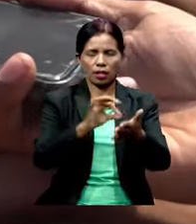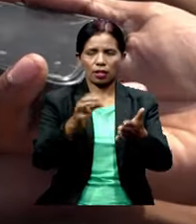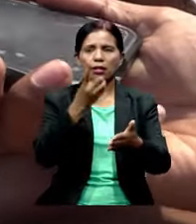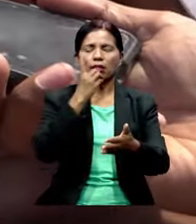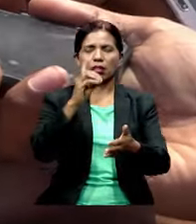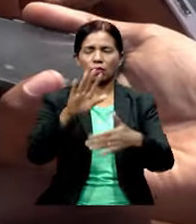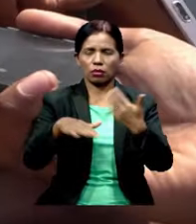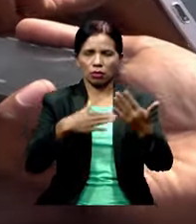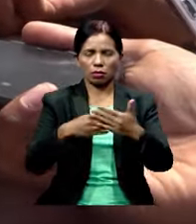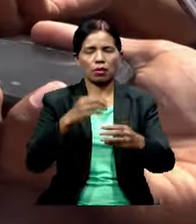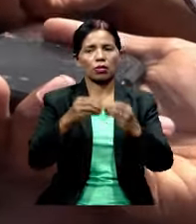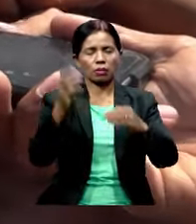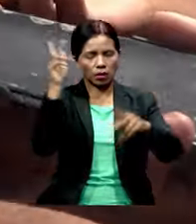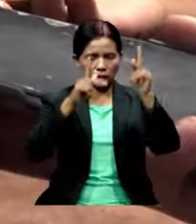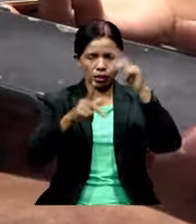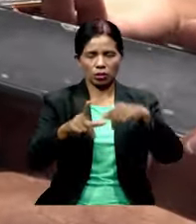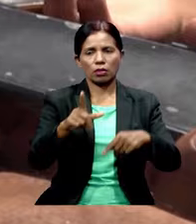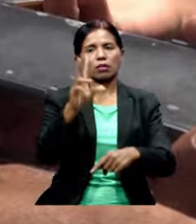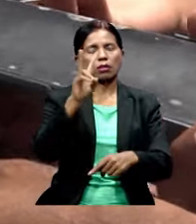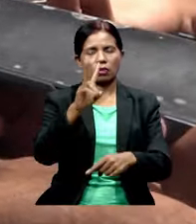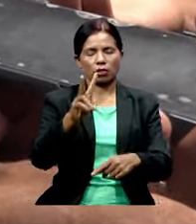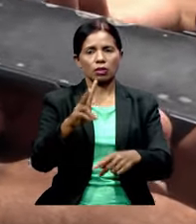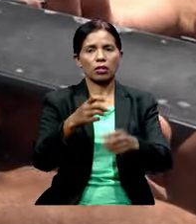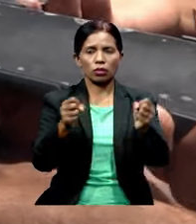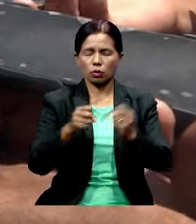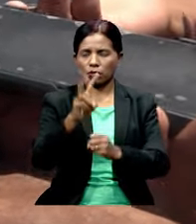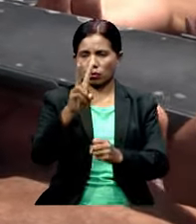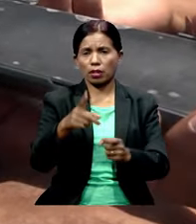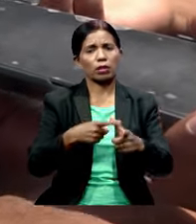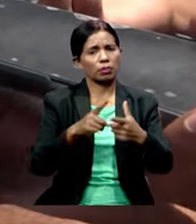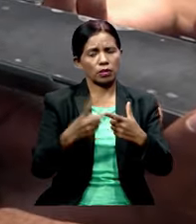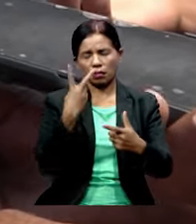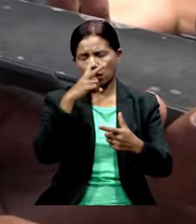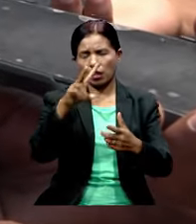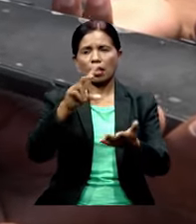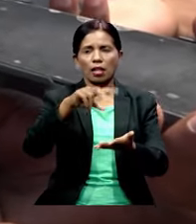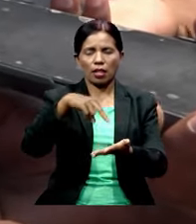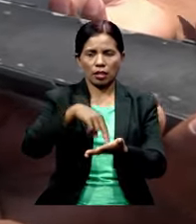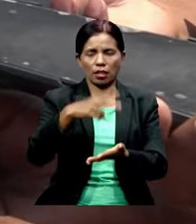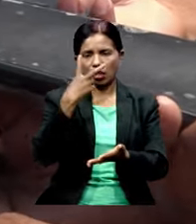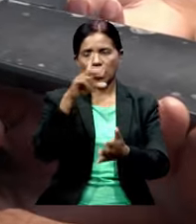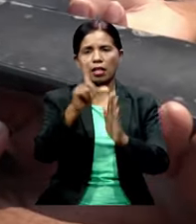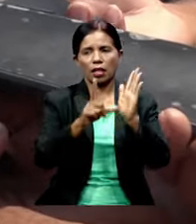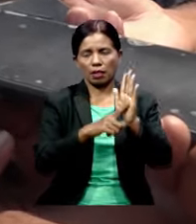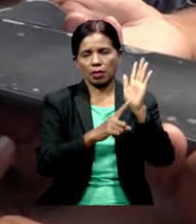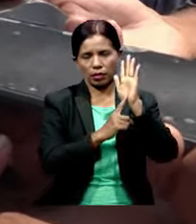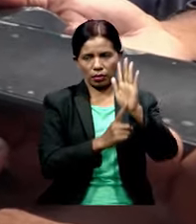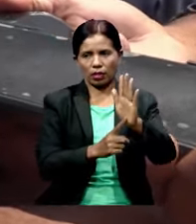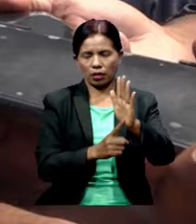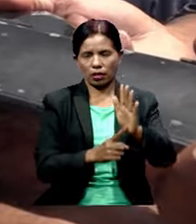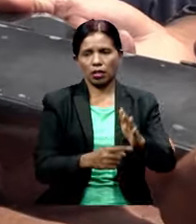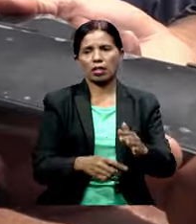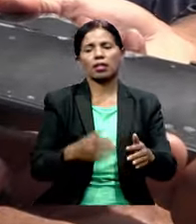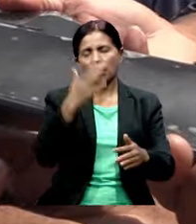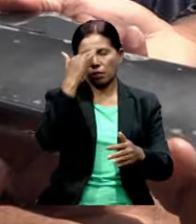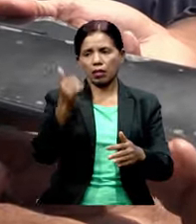bah, kasu lurba karbau nih. Ini nih urusir depois mak kami establish le investigasi, depois am saya fahamkan saya kata